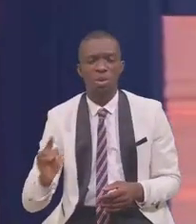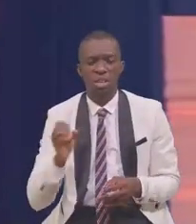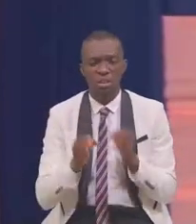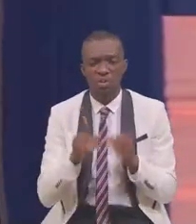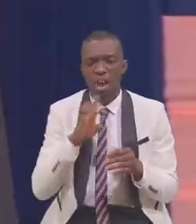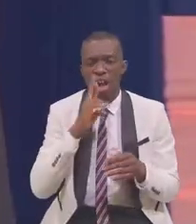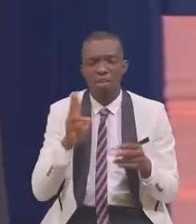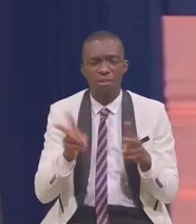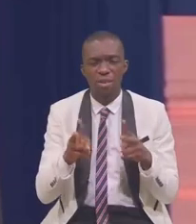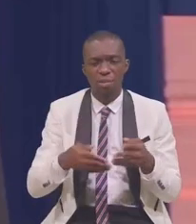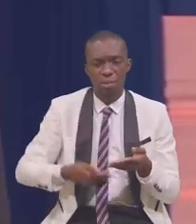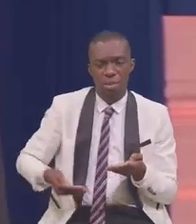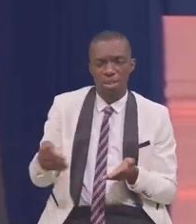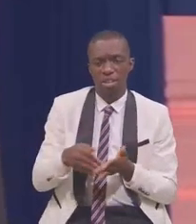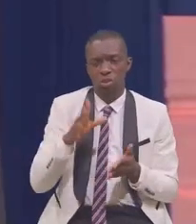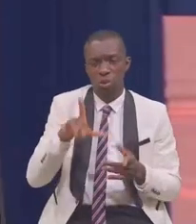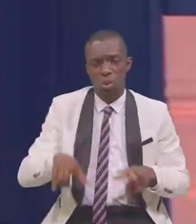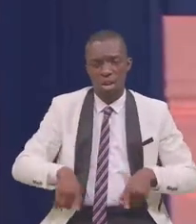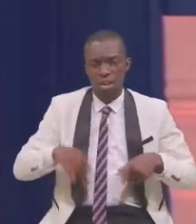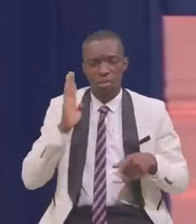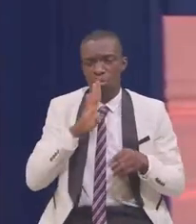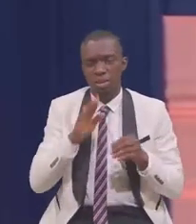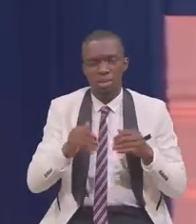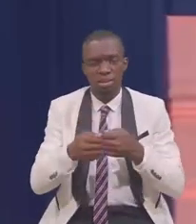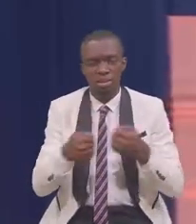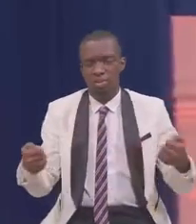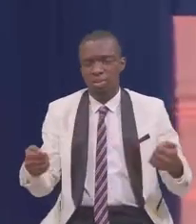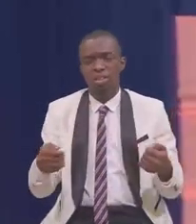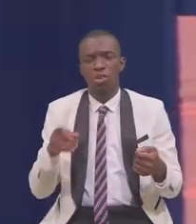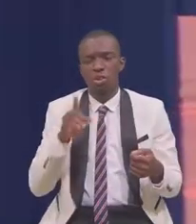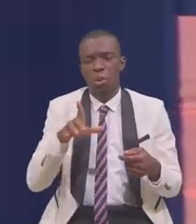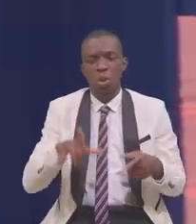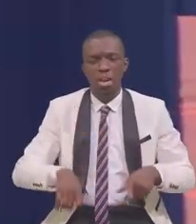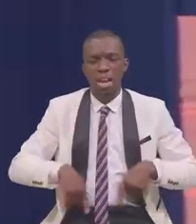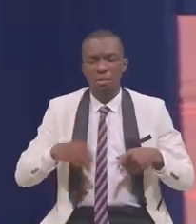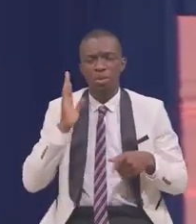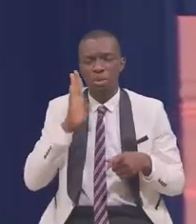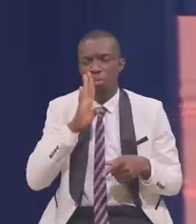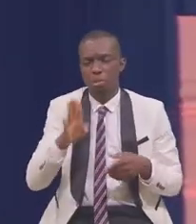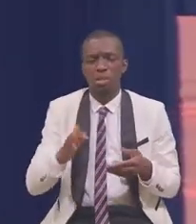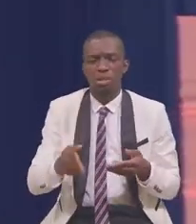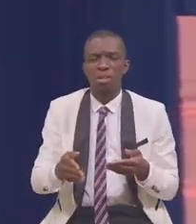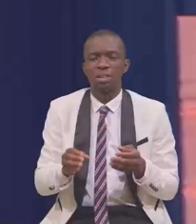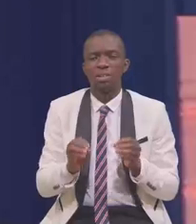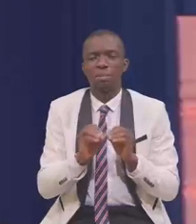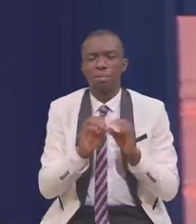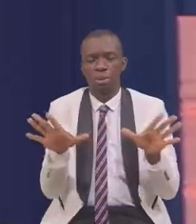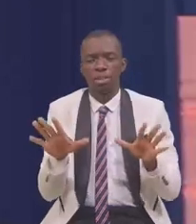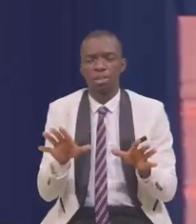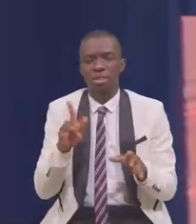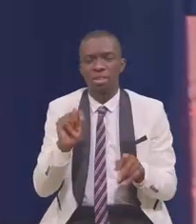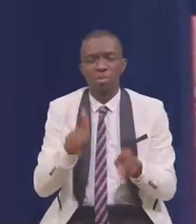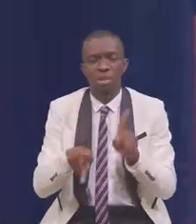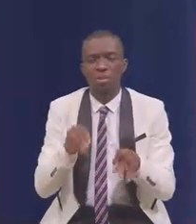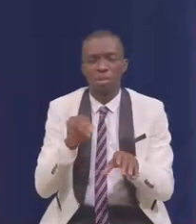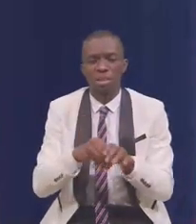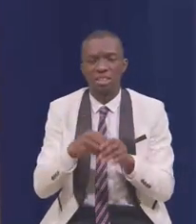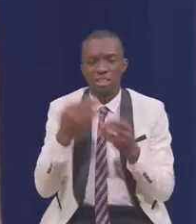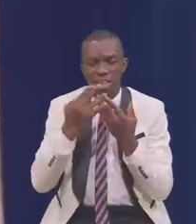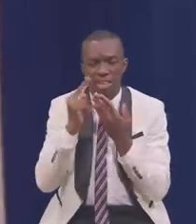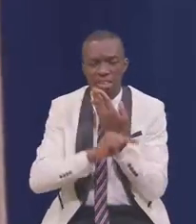différente et brillante. Votre vie va briller, que les gens dans les ténèbres sauraient que tu n'es pas du tu n'es pas de